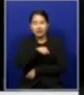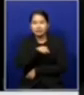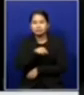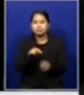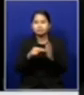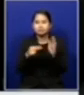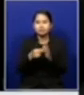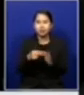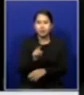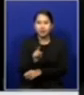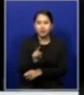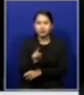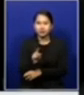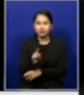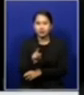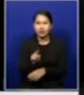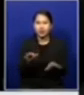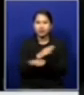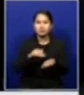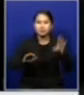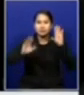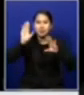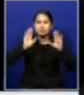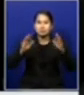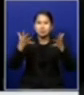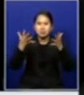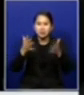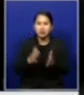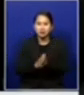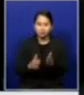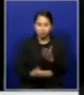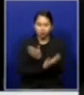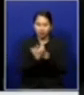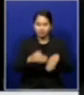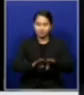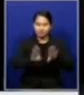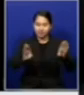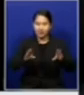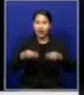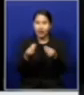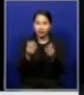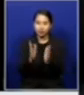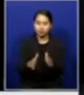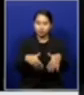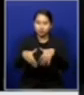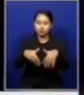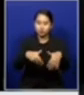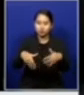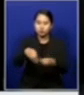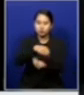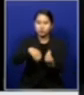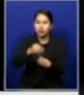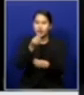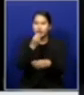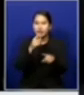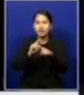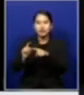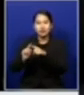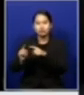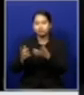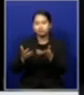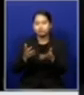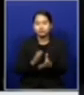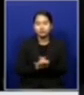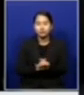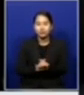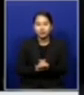ษณะไม่ได้เป็นประชาธิปไตยไม่ได้เปิดโอกาสให้พี่น้องประชาชนได้อยู่อาศัยกันอย่างตามอัตภาพ